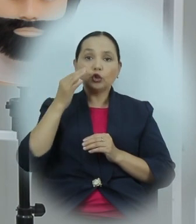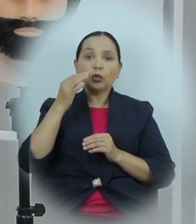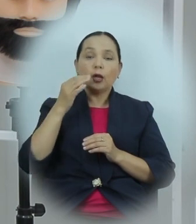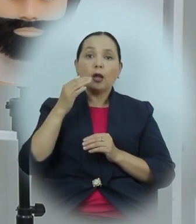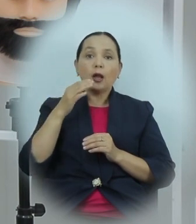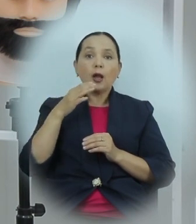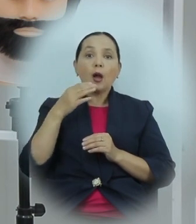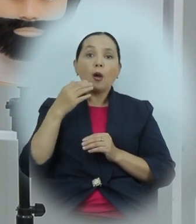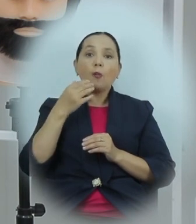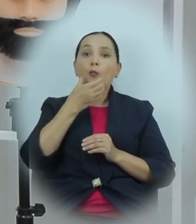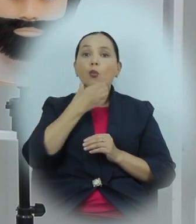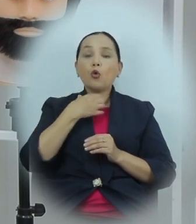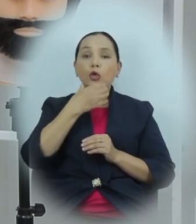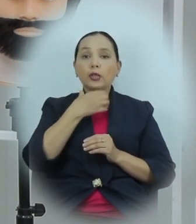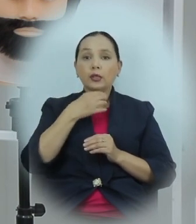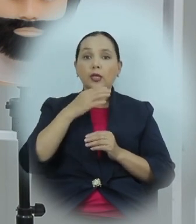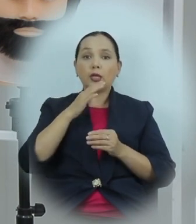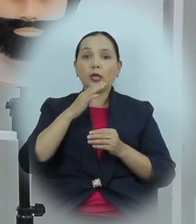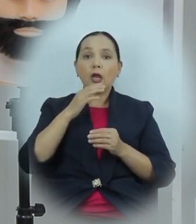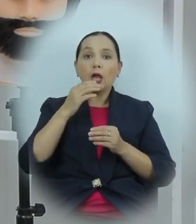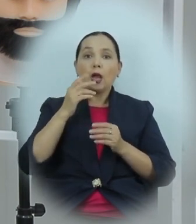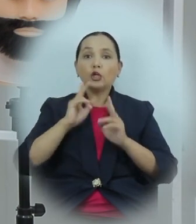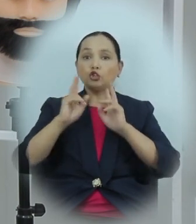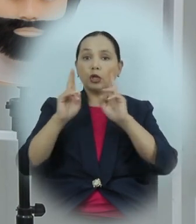tarafini, bo'yinni ustarada ishlatish mumkin emas.